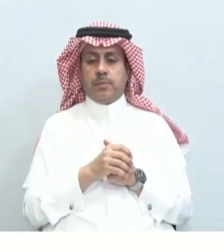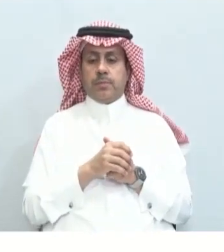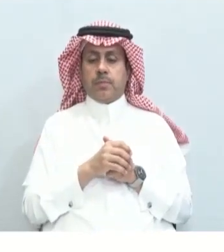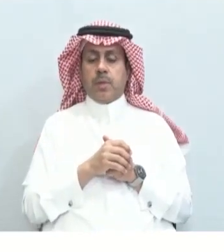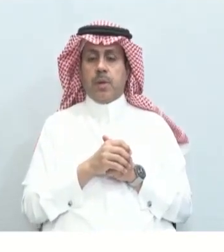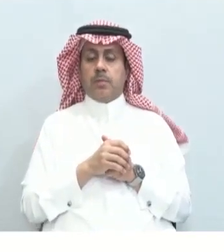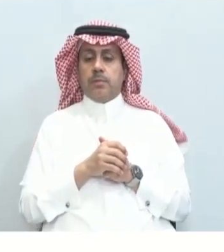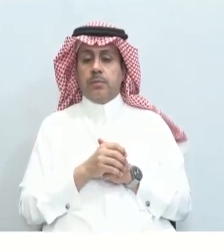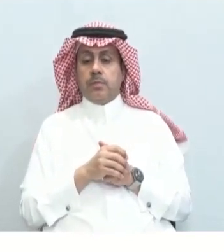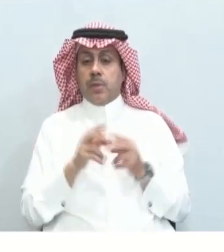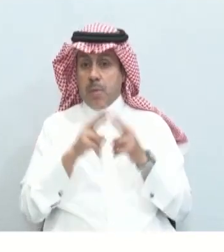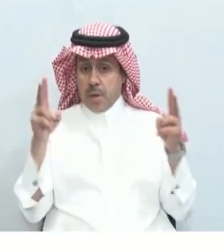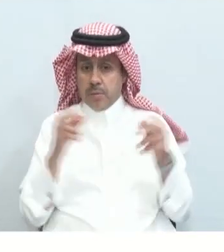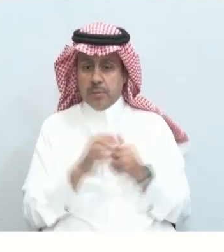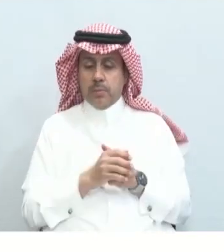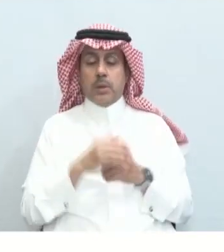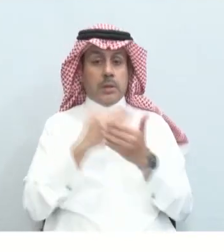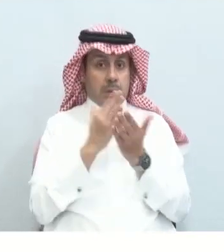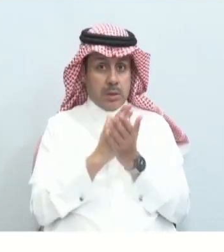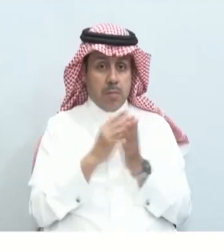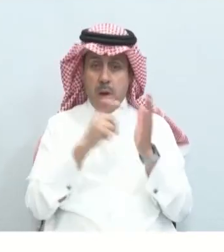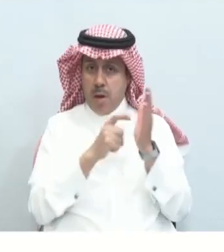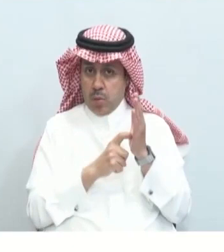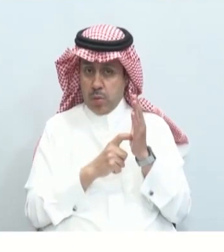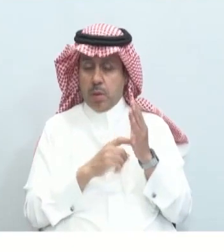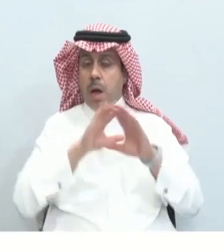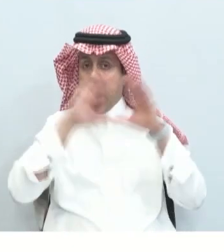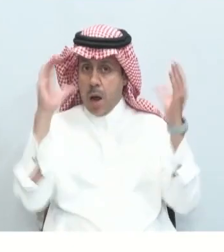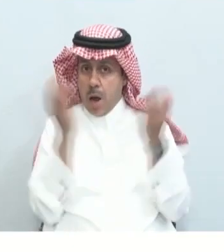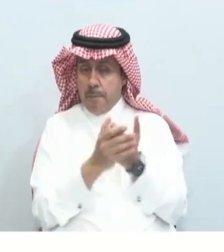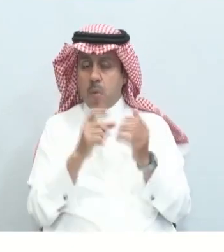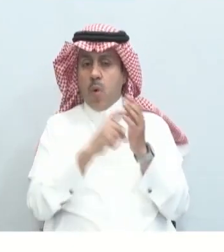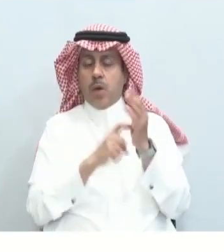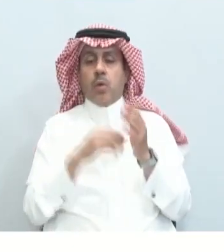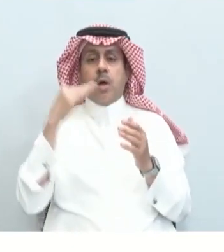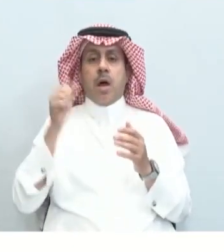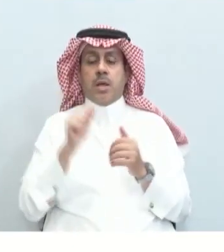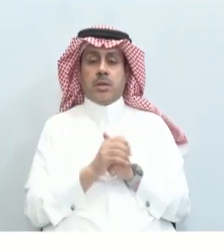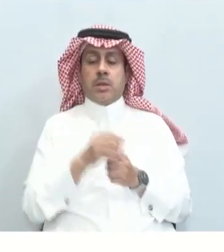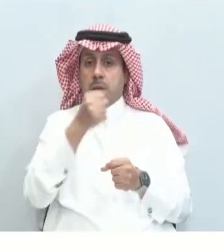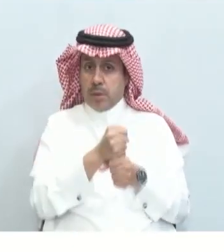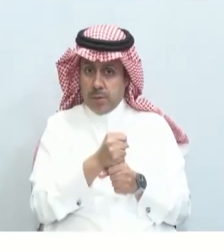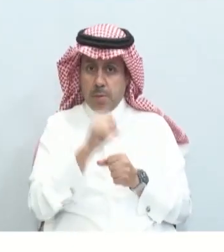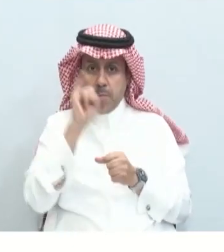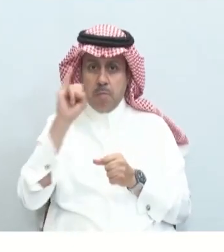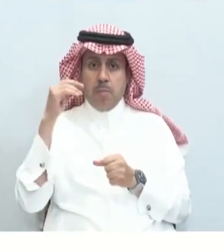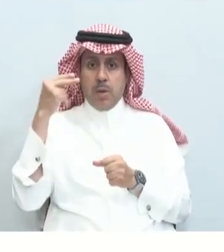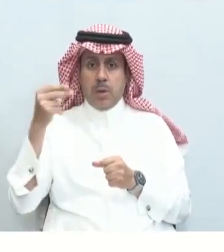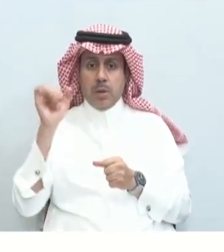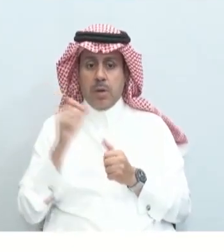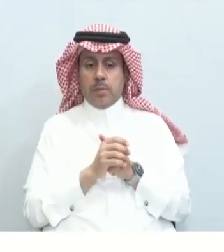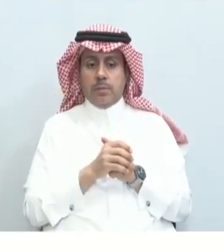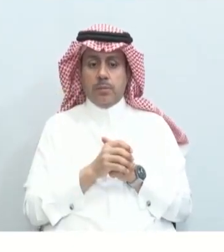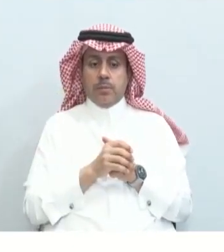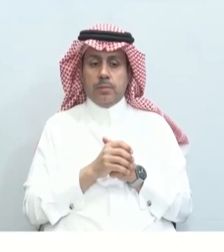بناء على ما سبق تبين بان تقسيم القانون الى قانون خاص وقانون عام يعتمد بشكل اساسي على معيار ما هو